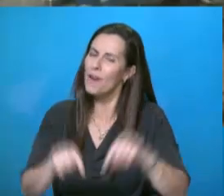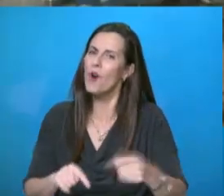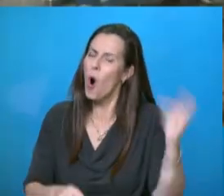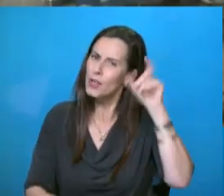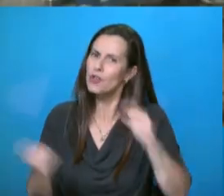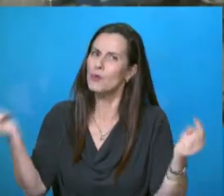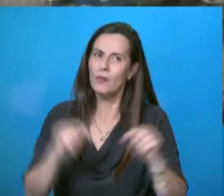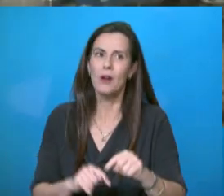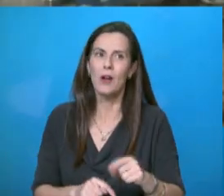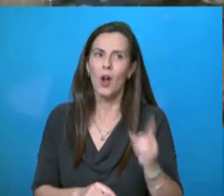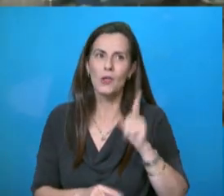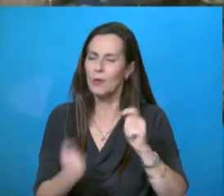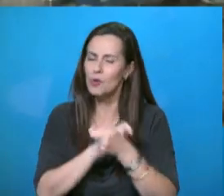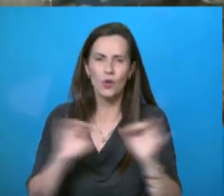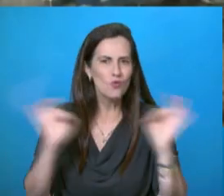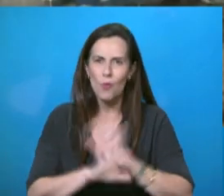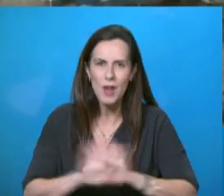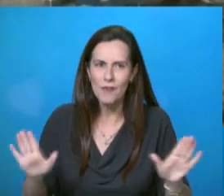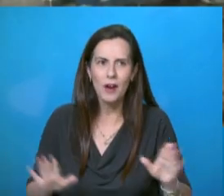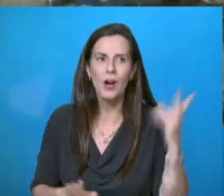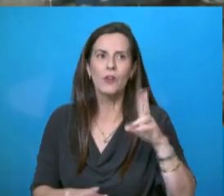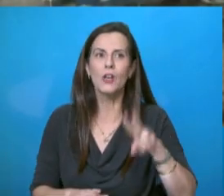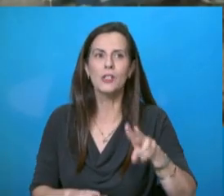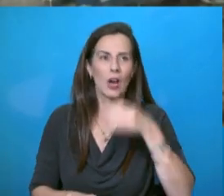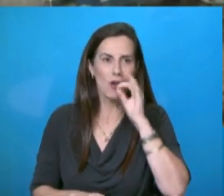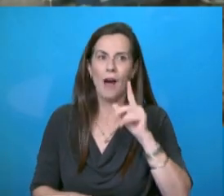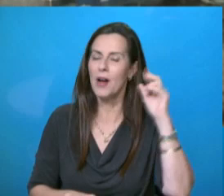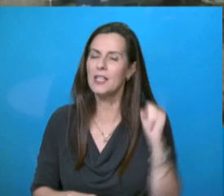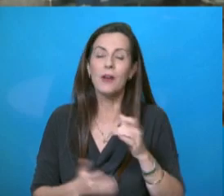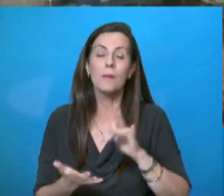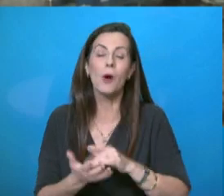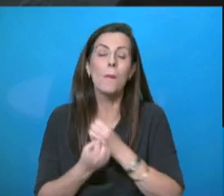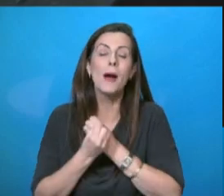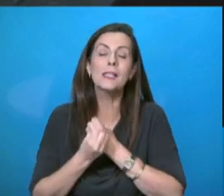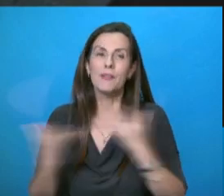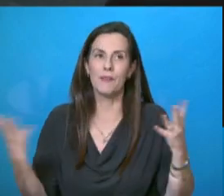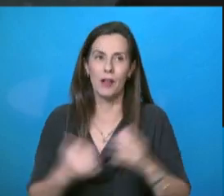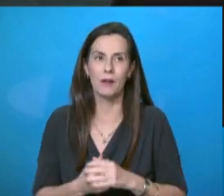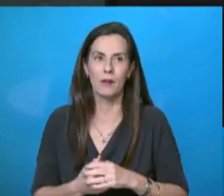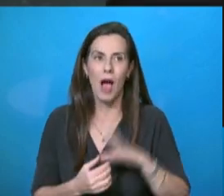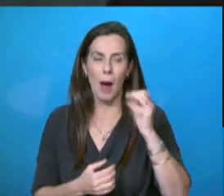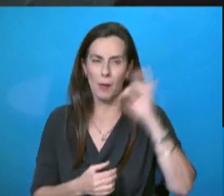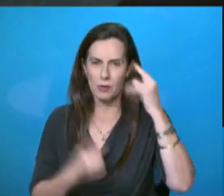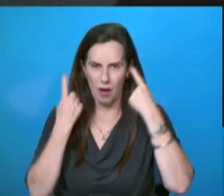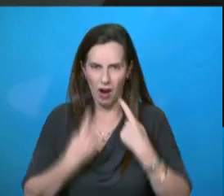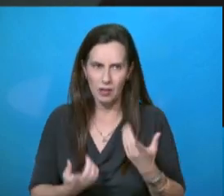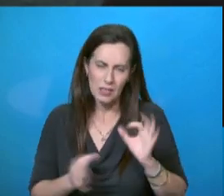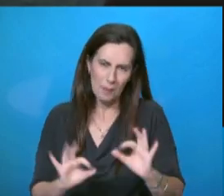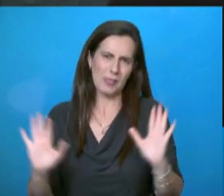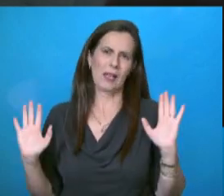אנשים. אנחנו לא צריכים לשנות משהו. כמובן יש לשפר, אבל צפת זה מקום מקסים, נפלא. אם 40% התחרדות, אז זה